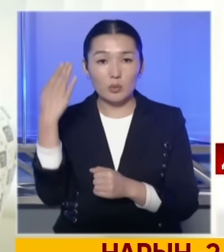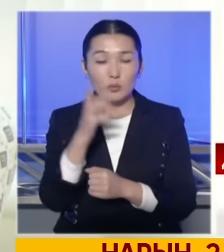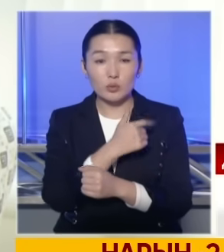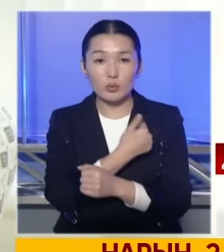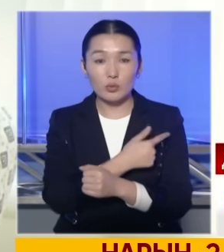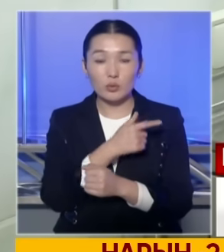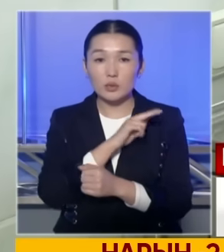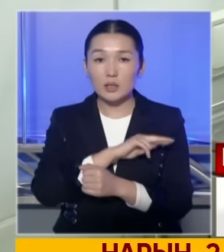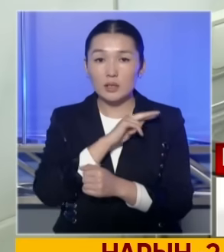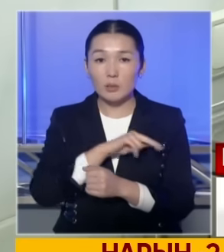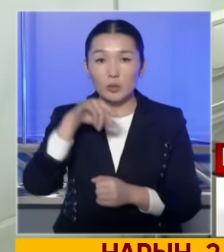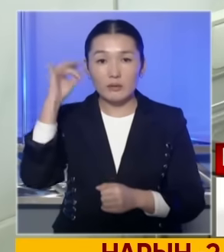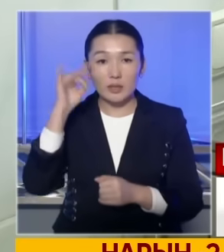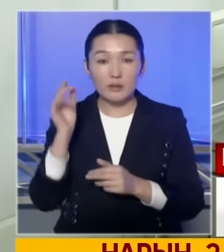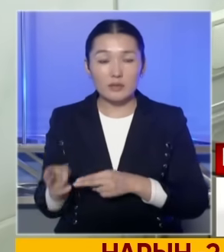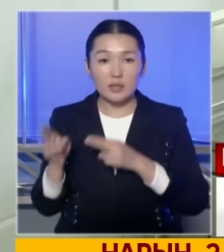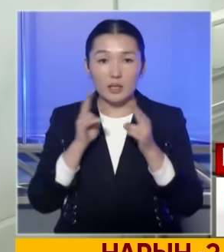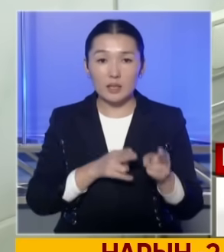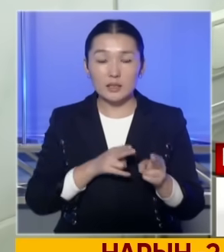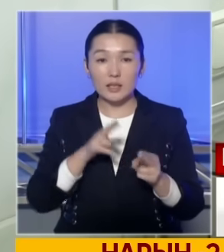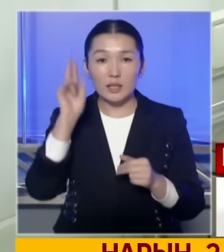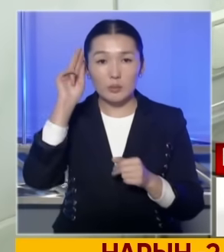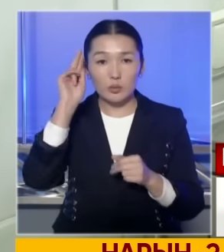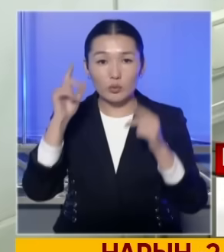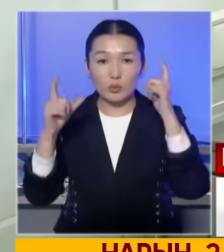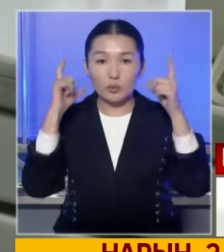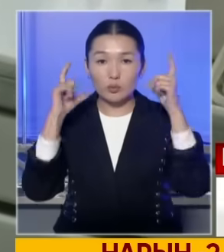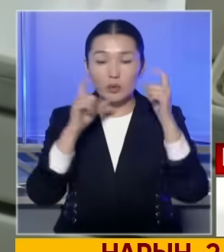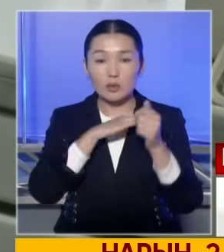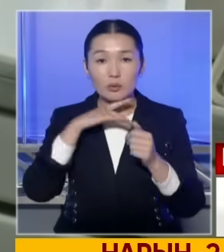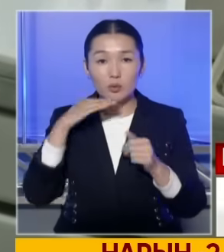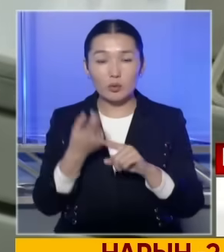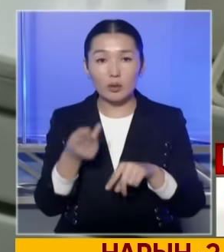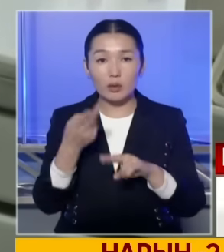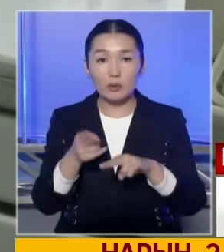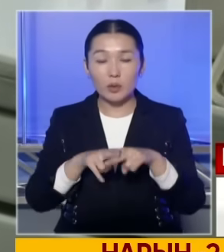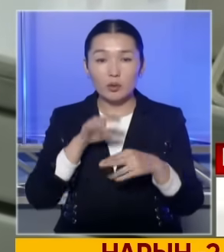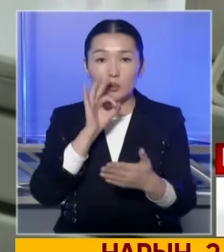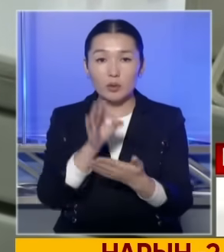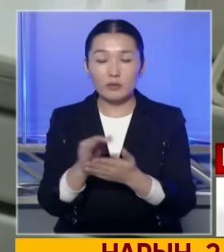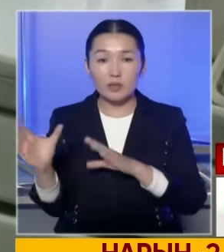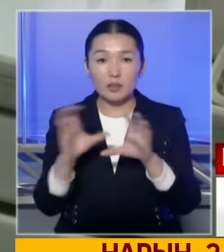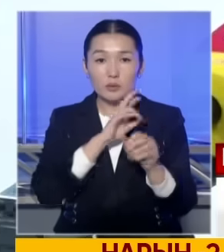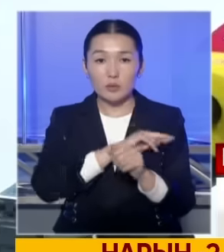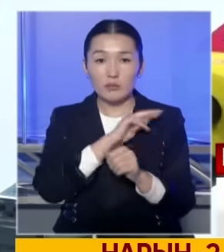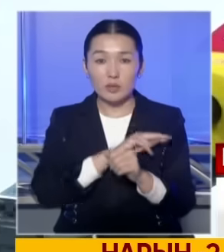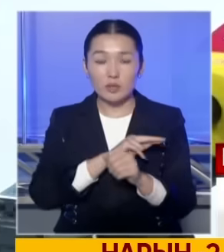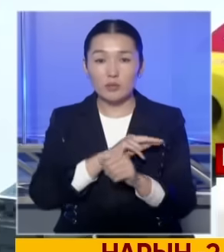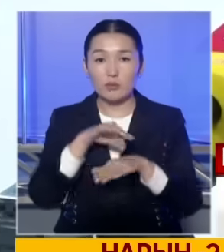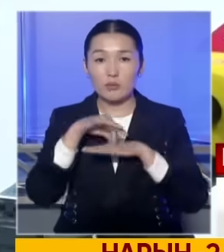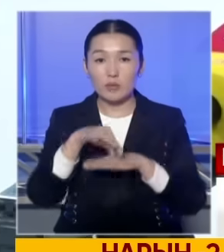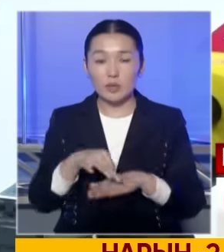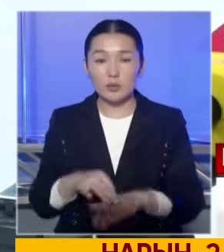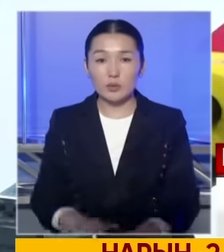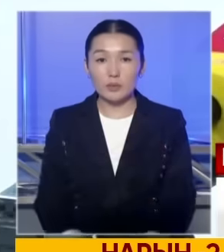кызмат көргөзөт. Кыргызстанга келип билим алган студенттер көп болгондуктан аларды дагы милдеттүү түрдө камсыздандыруу иштери колго алынган. 40 миңден